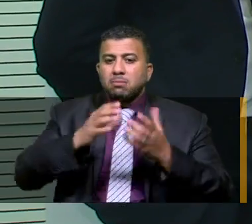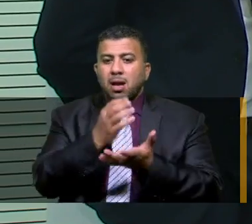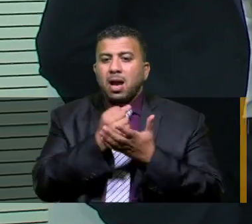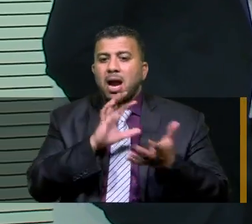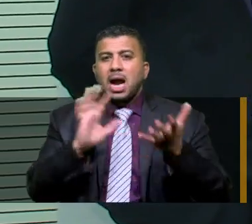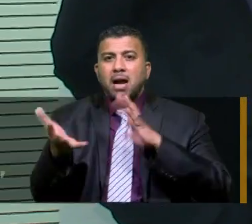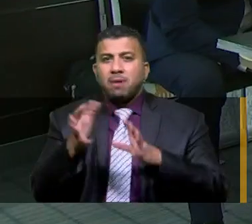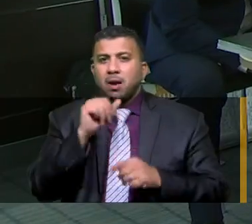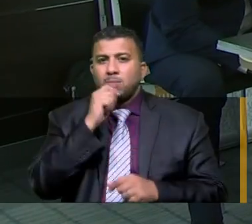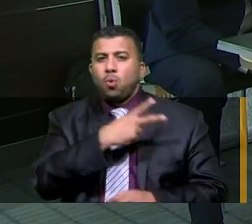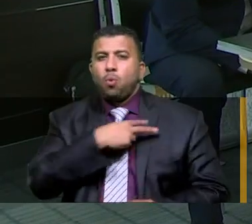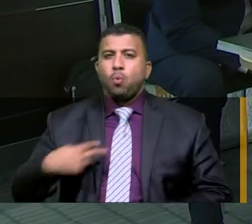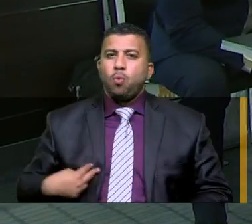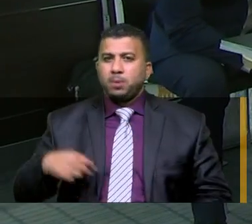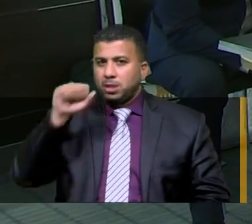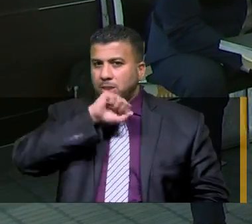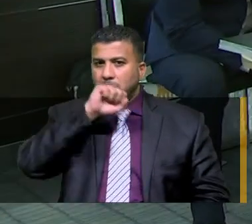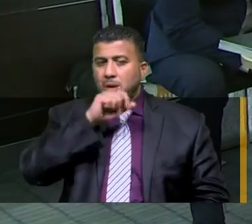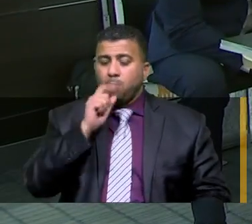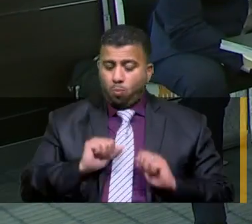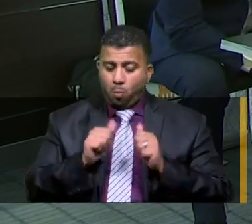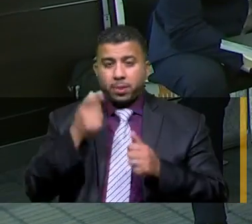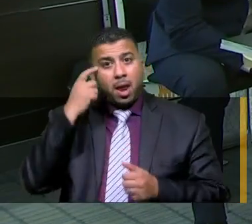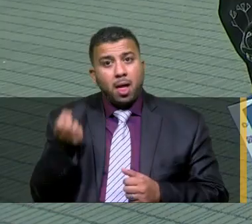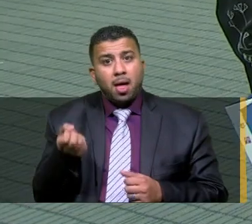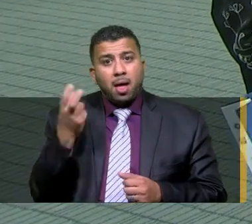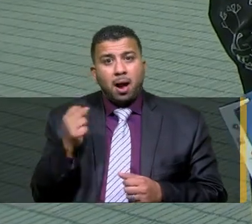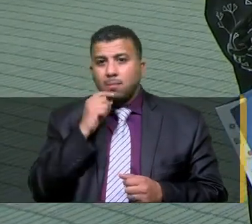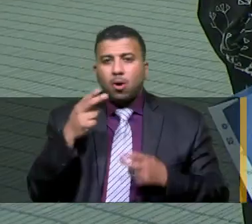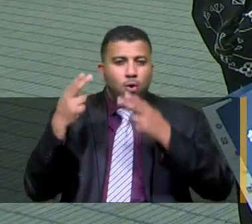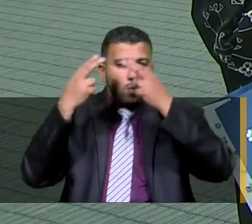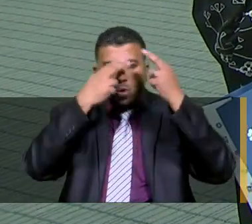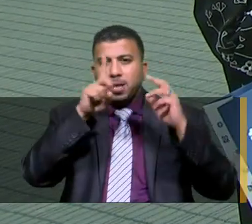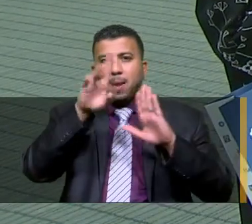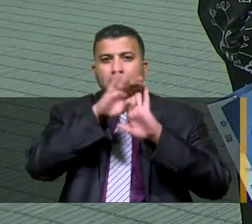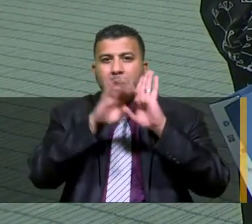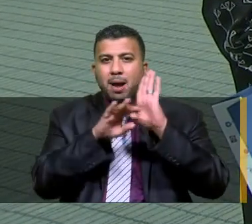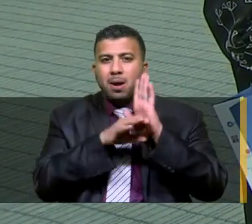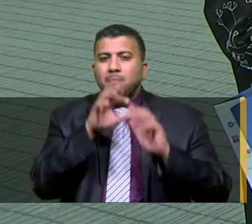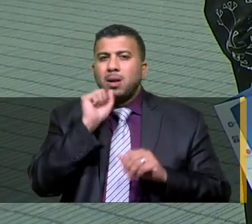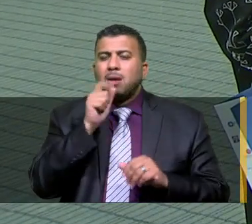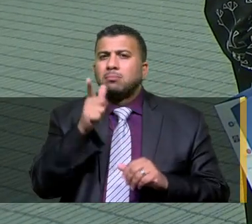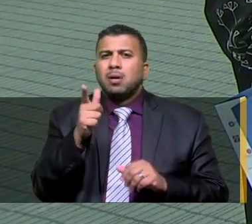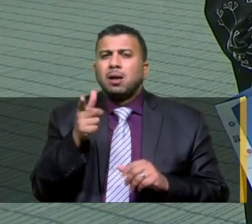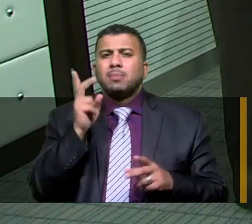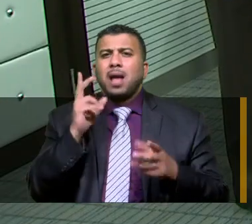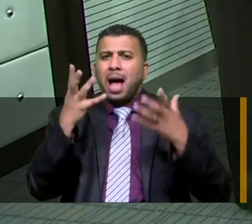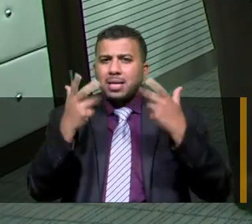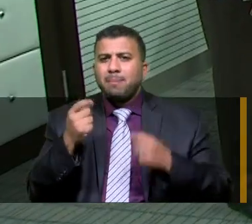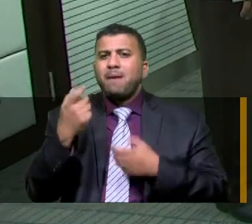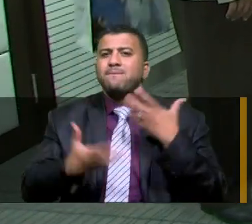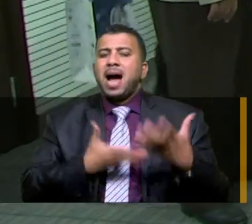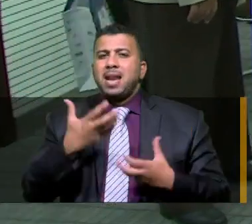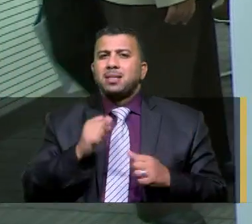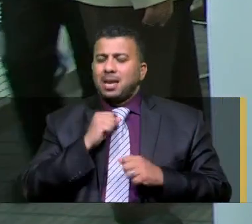من موظفي حكومة الشرقة. وتأتي هذه المبادرة في سبيل تحقيق رؤية البرنامج، وذلك من خلال إقامة عدد